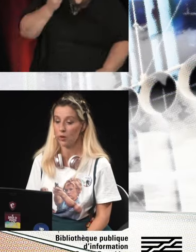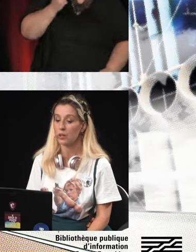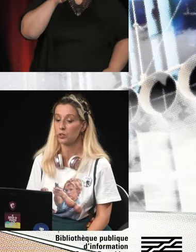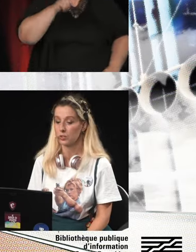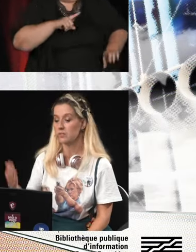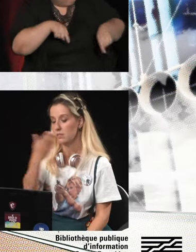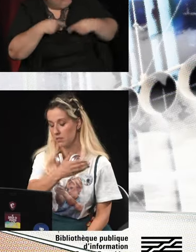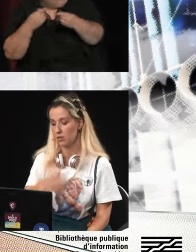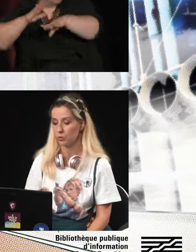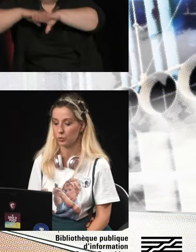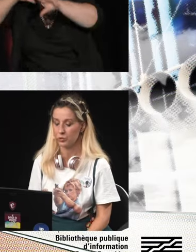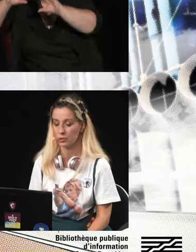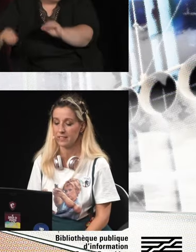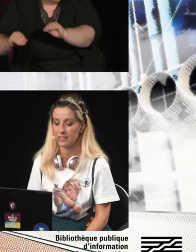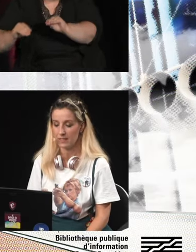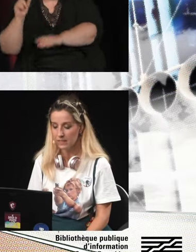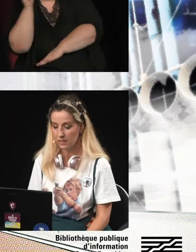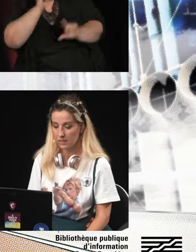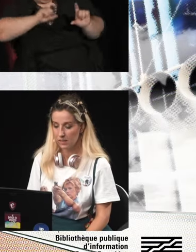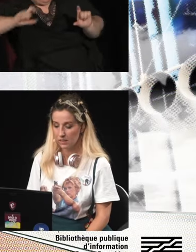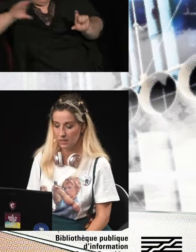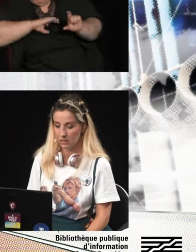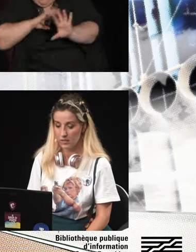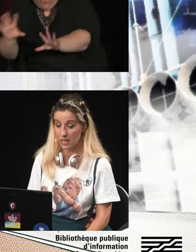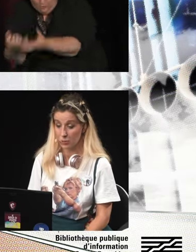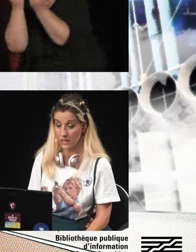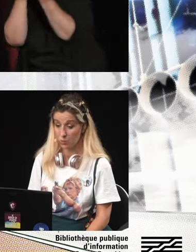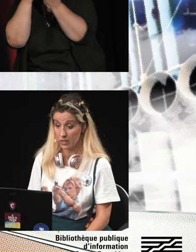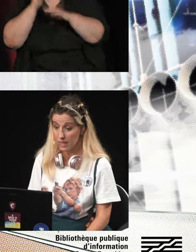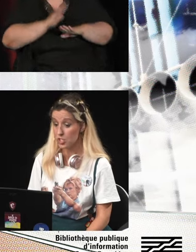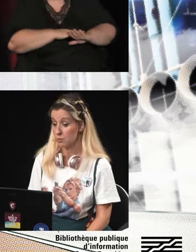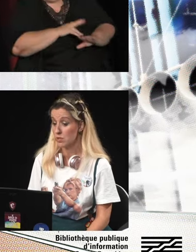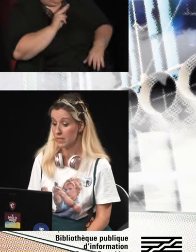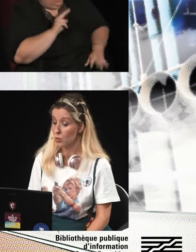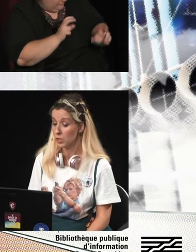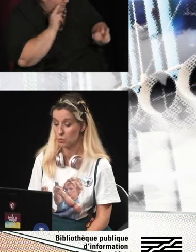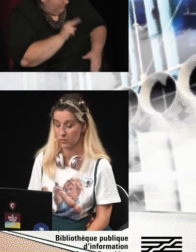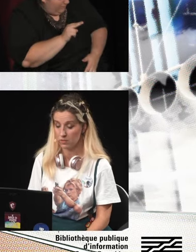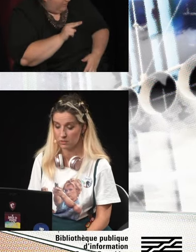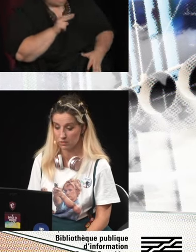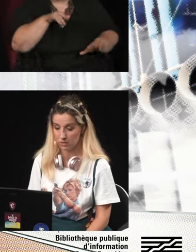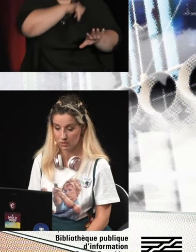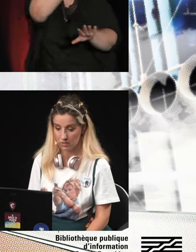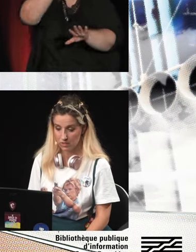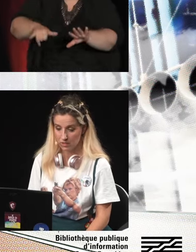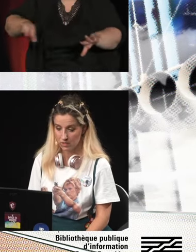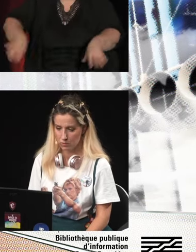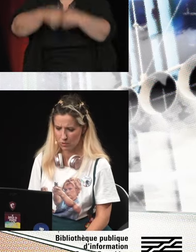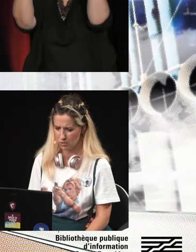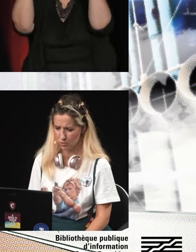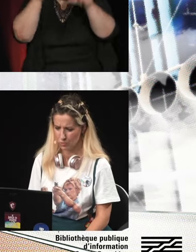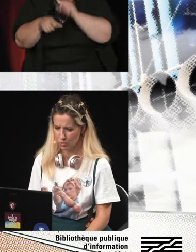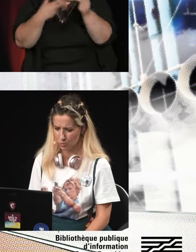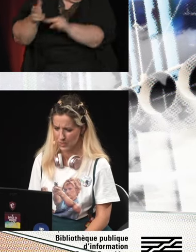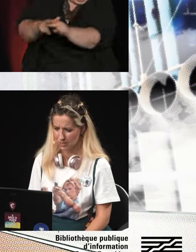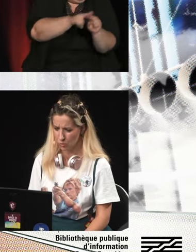sûr qu'il est vivant. Alors que, quand Tournesol regardait la télé, ça annonçait donc un crash d'avion avec aucun survivant. Donc, c'est fou parce